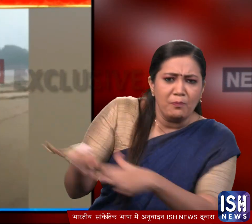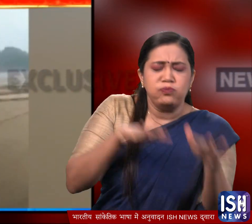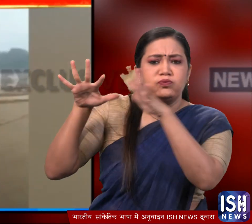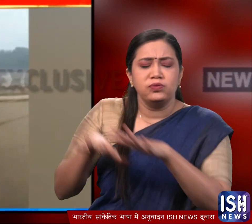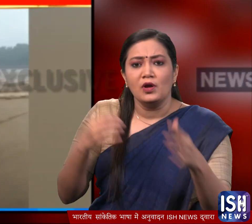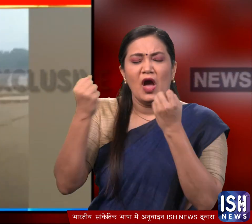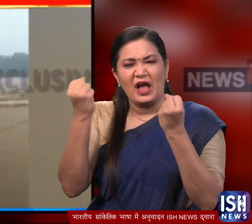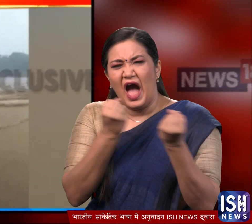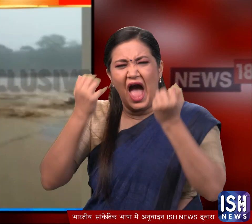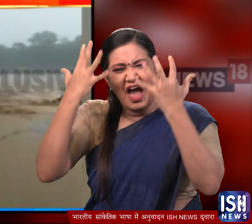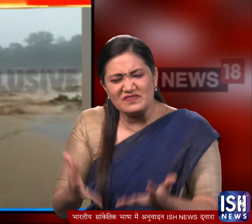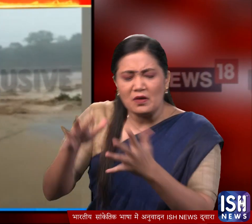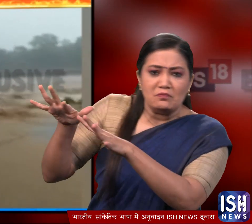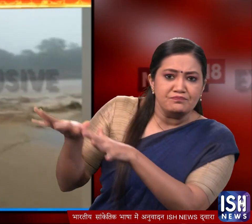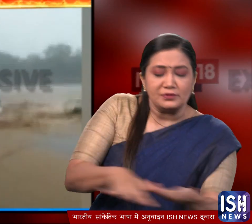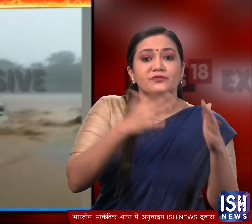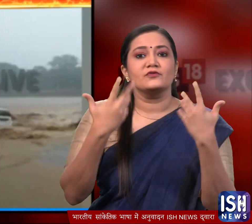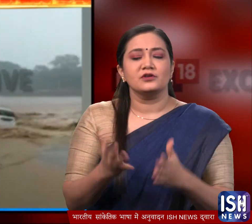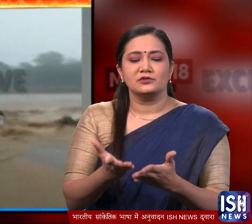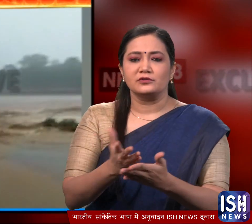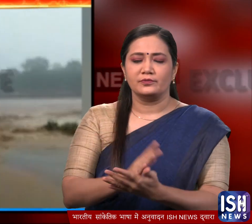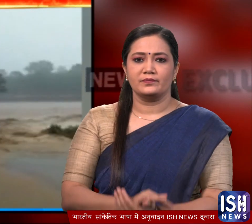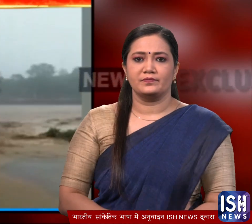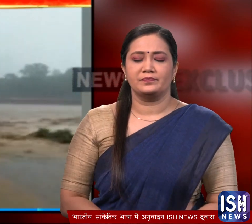भारी भरकम कार टिक नहीं पाई।